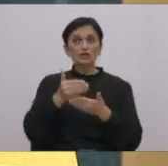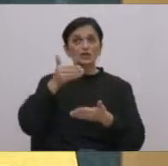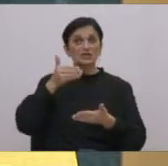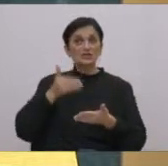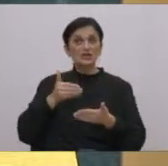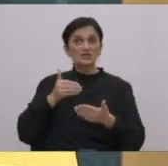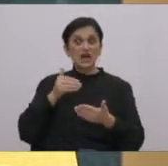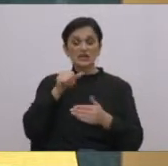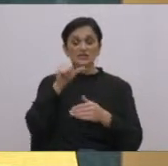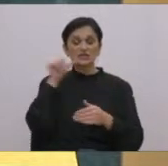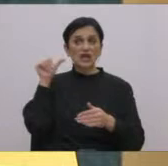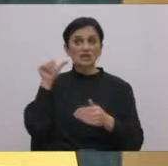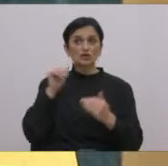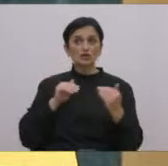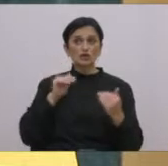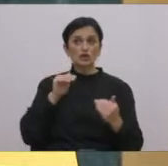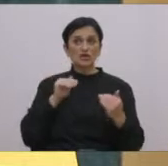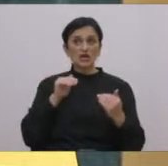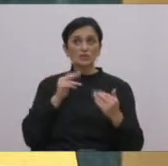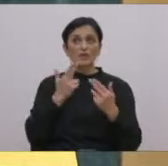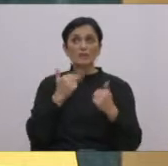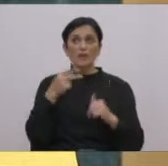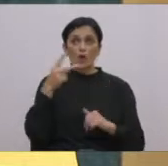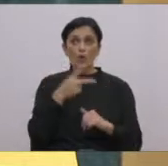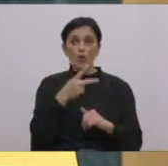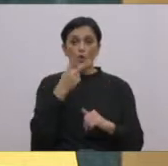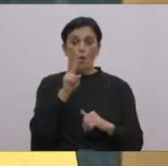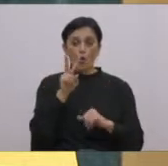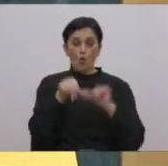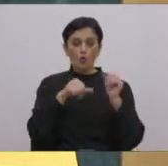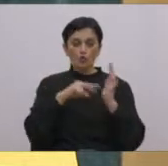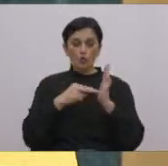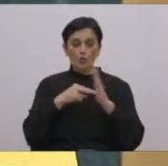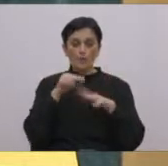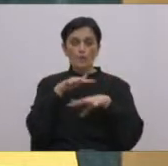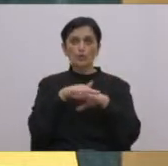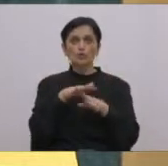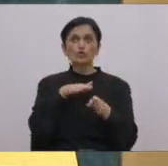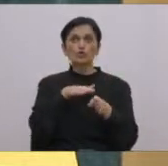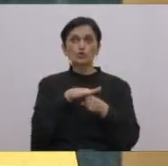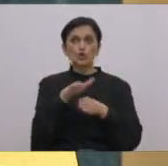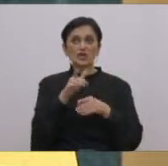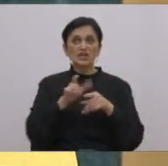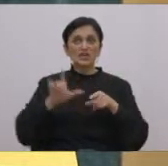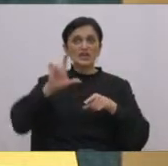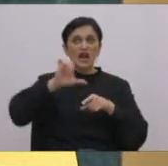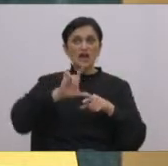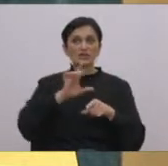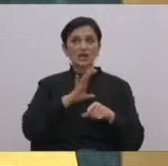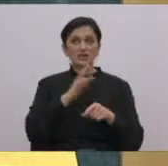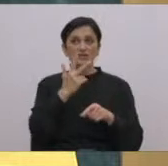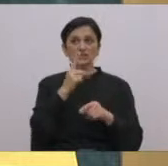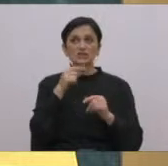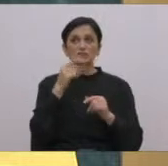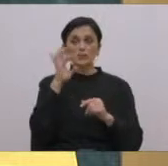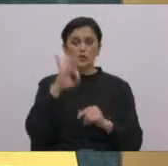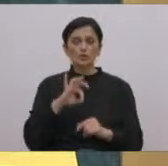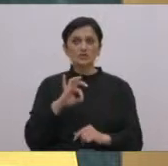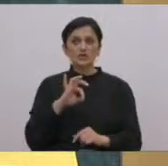de rebit. Da, ureta zozda uritilis biuget i 6-ul leba, a sebe gada ciarbe bit muhta, a sam na hevari